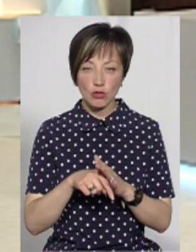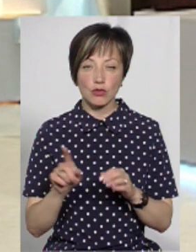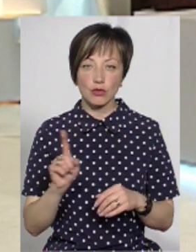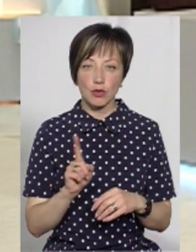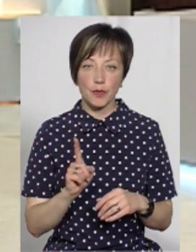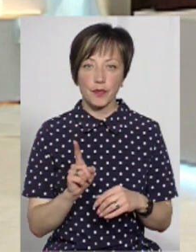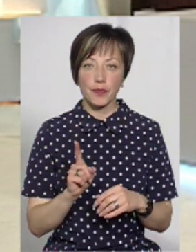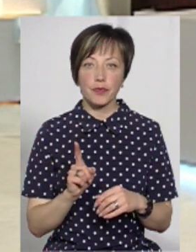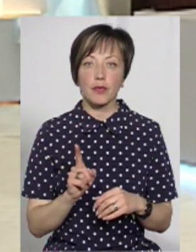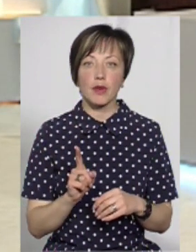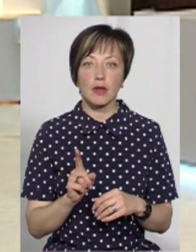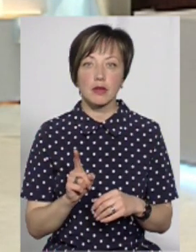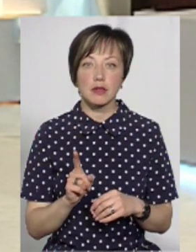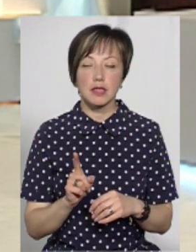що